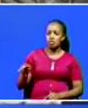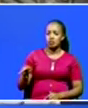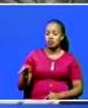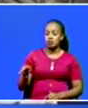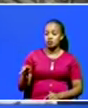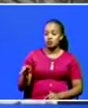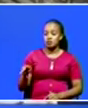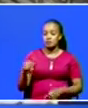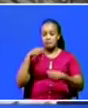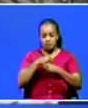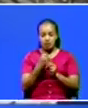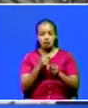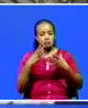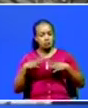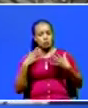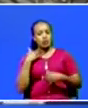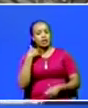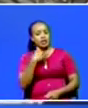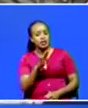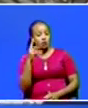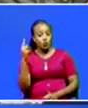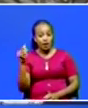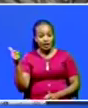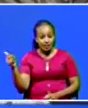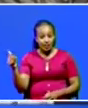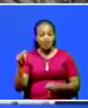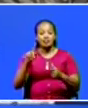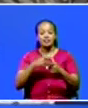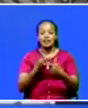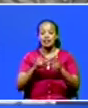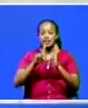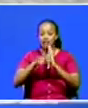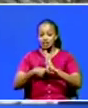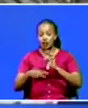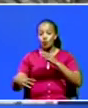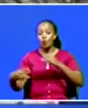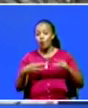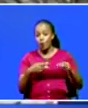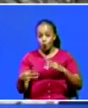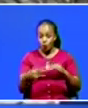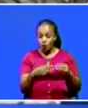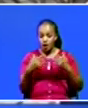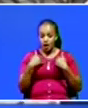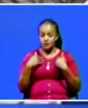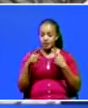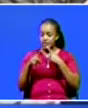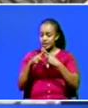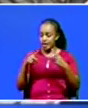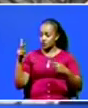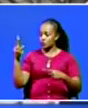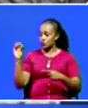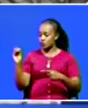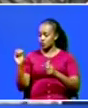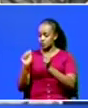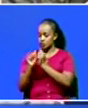bugutha, bugutha inaleta chuki, chuki inaleta vita. Ndio tuko hapa leo mwaka wa 12 ambao ndio wa